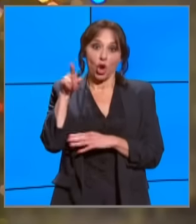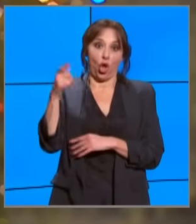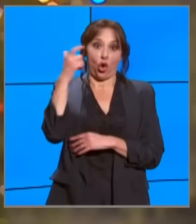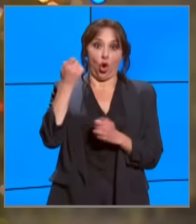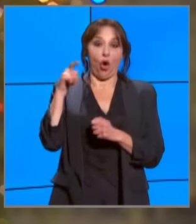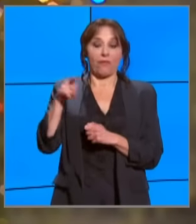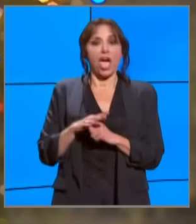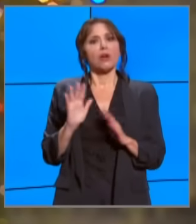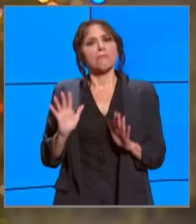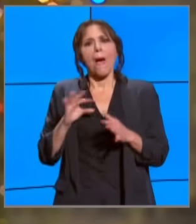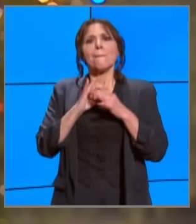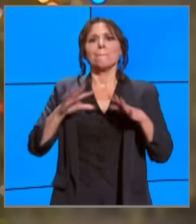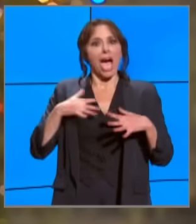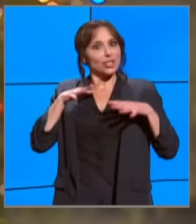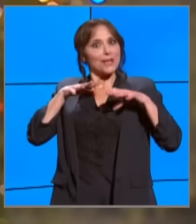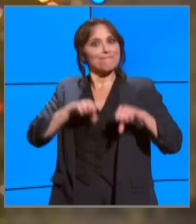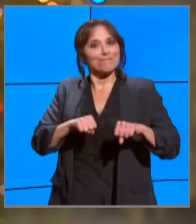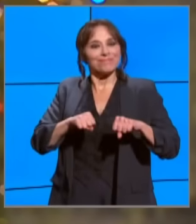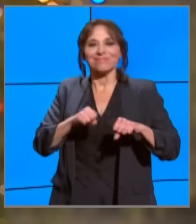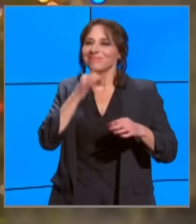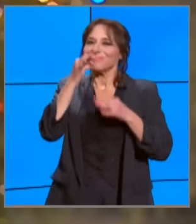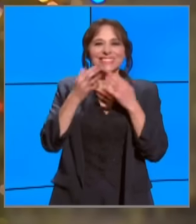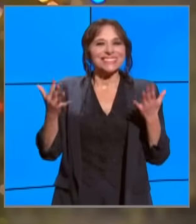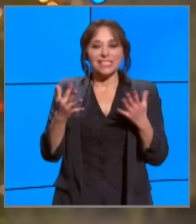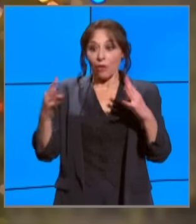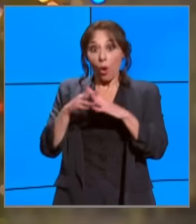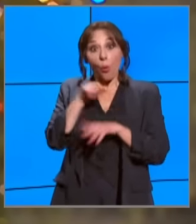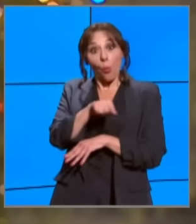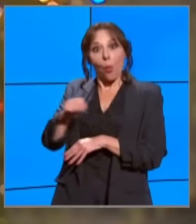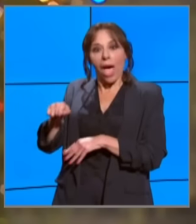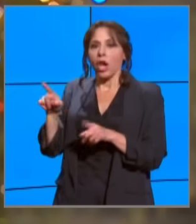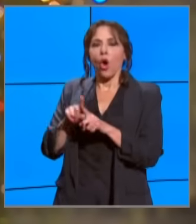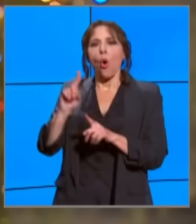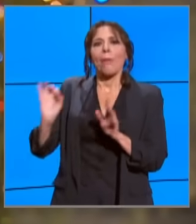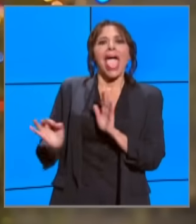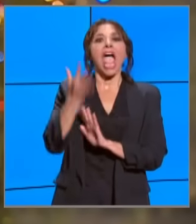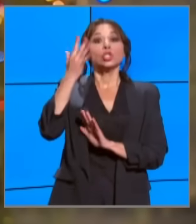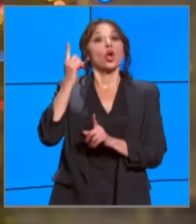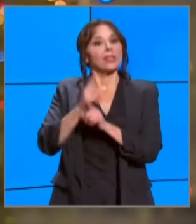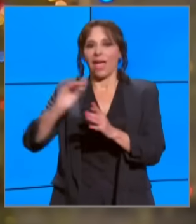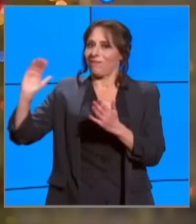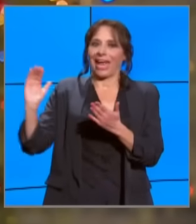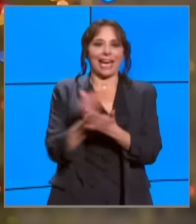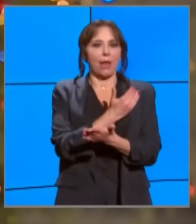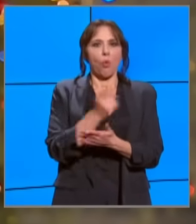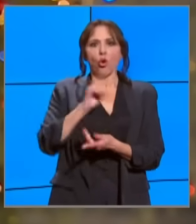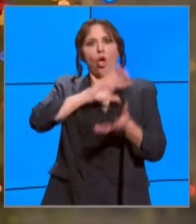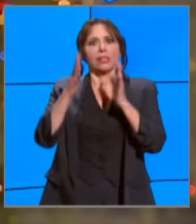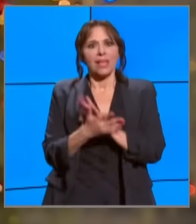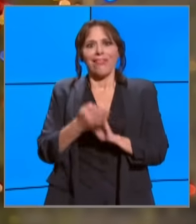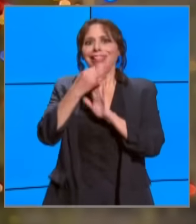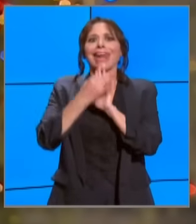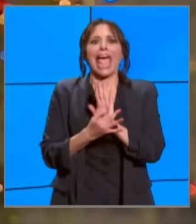impegnarsi per la pace significa considerare queste guerre una eccezione da rimuovere e non la regola per il